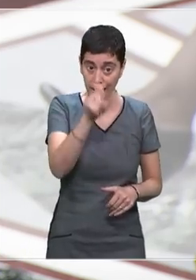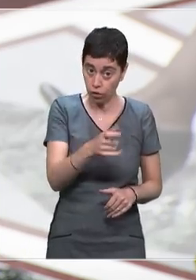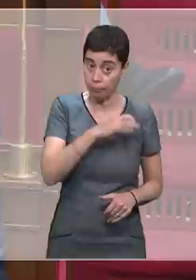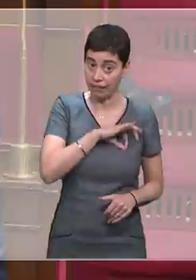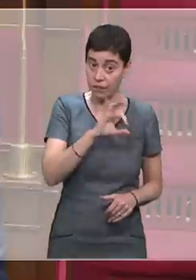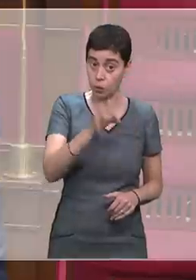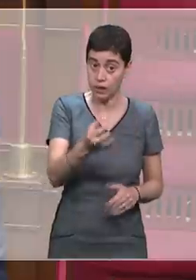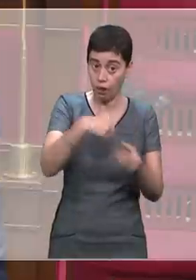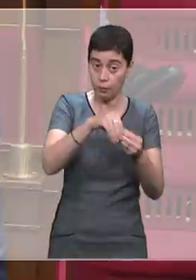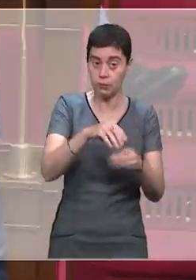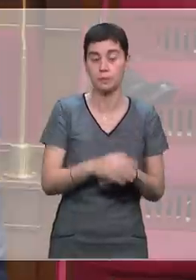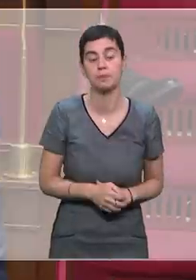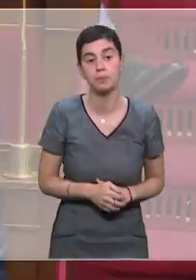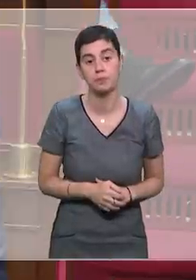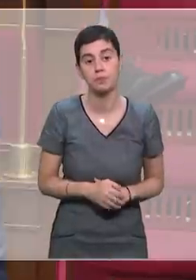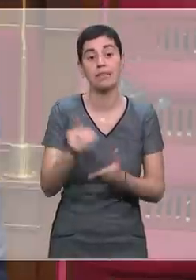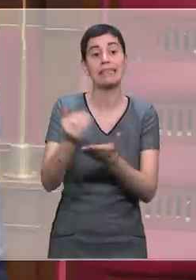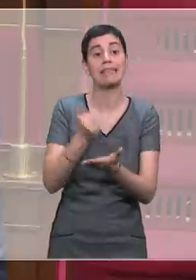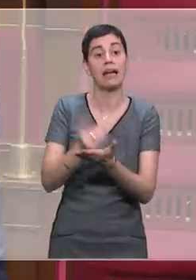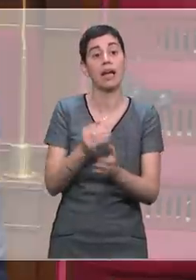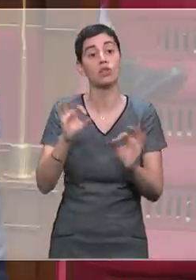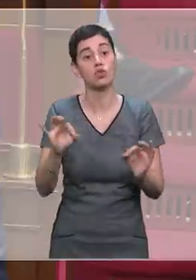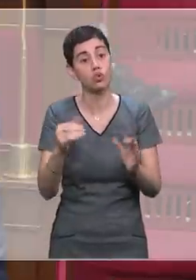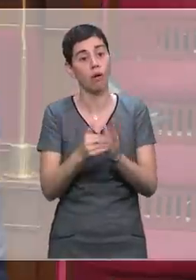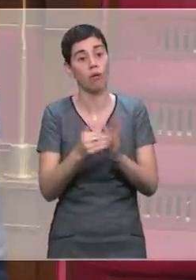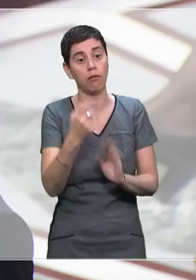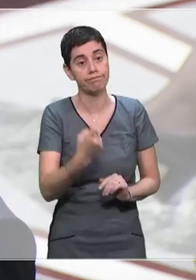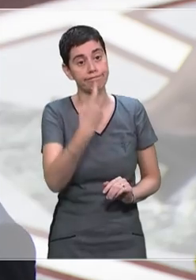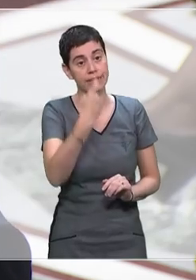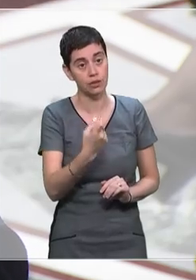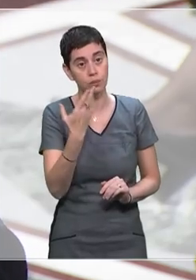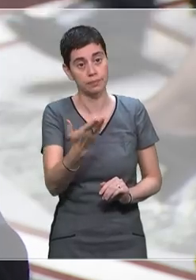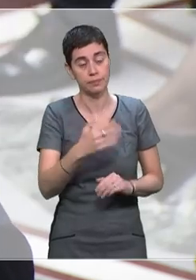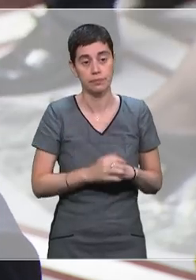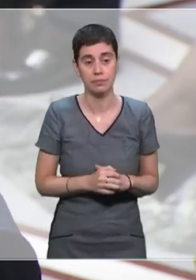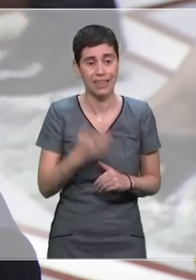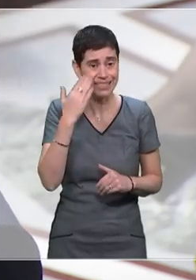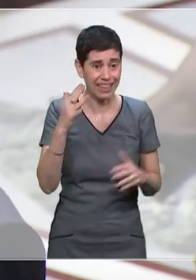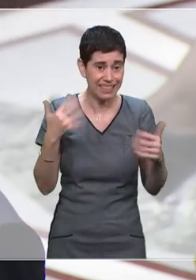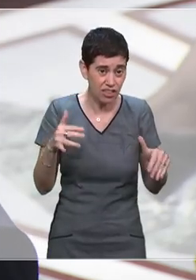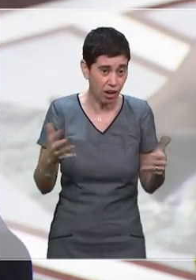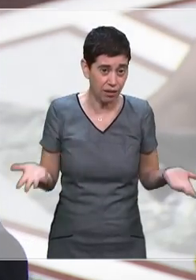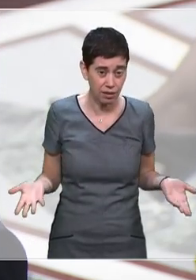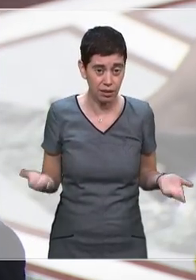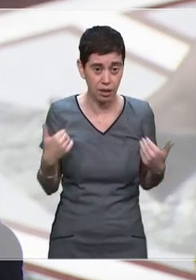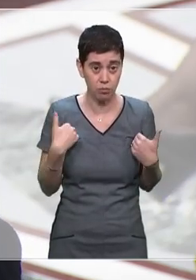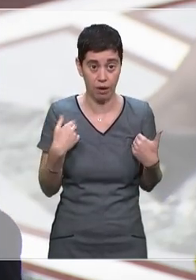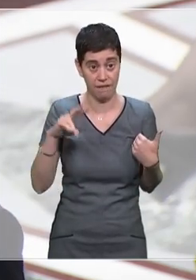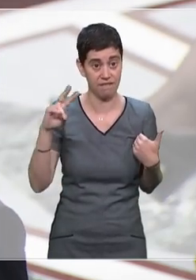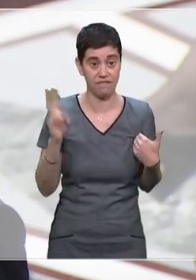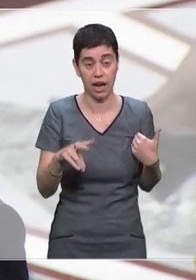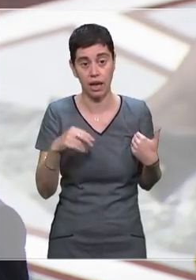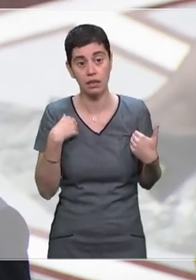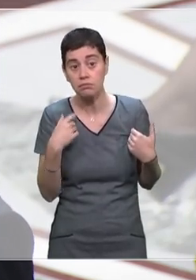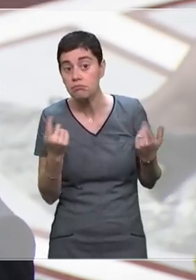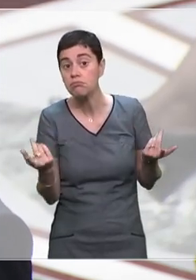en plus. Et pour les salaires, Monsieur Peu, puisque vous me relancez là-dessus, vous le savez, même si je ne souhaite en aucun cas m'immiscer dans